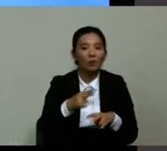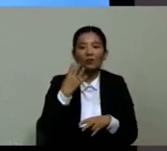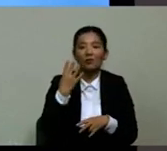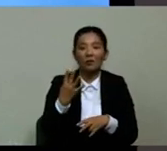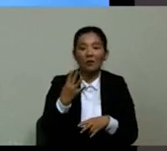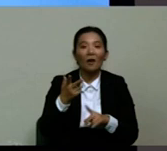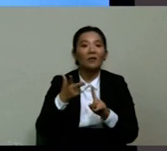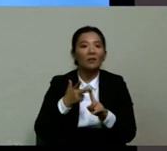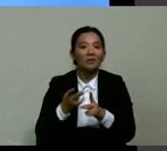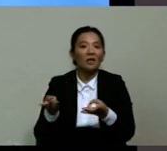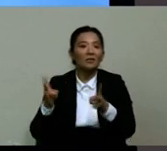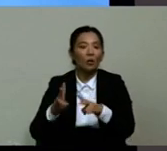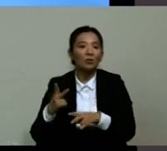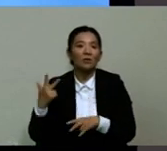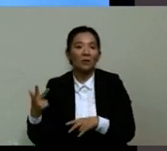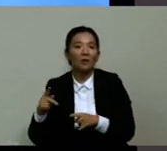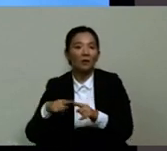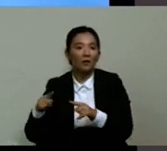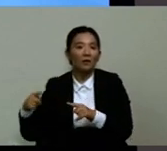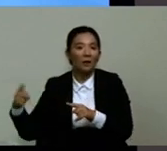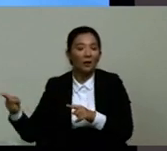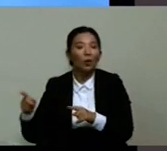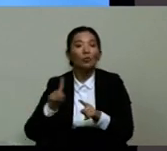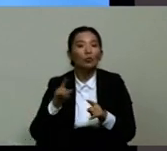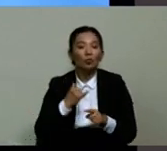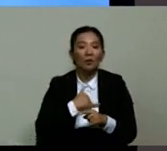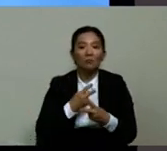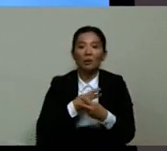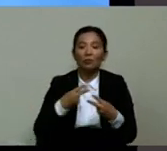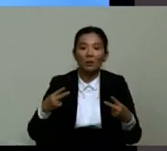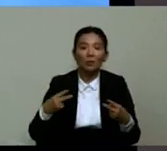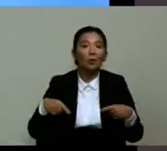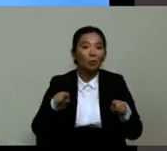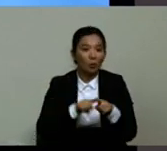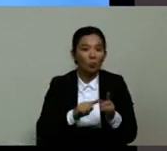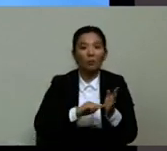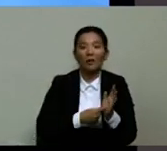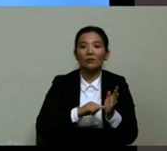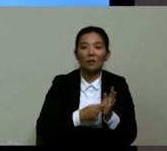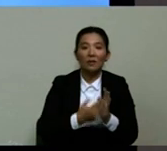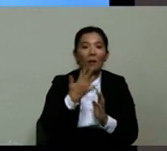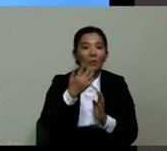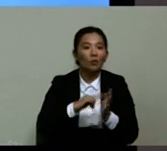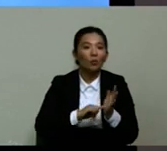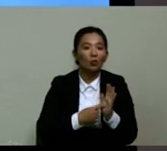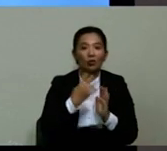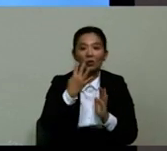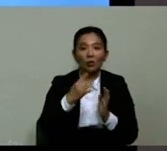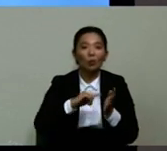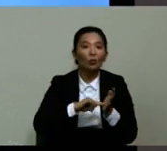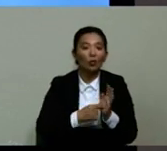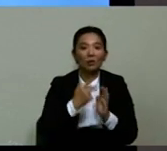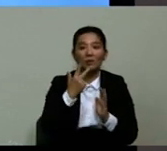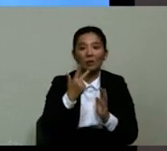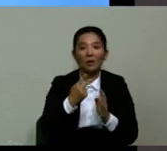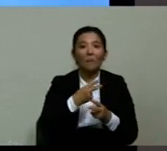4, на третье остается 3 и так далее. И что у нас получается? Тоже умножение. 5 умножить на 4 умноженное на